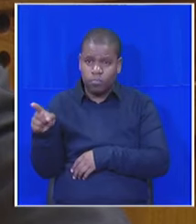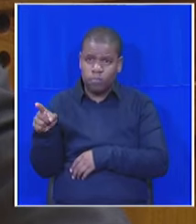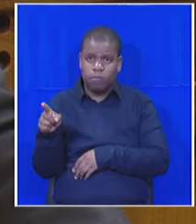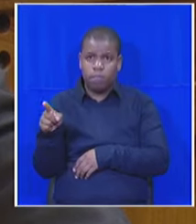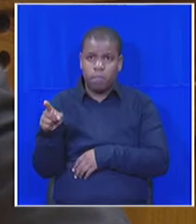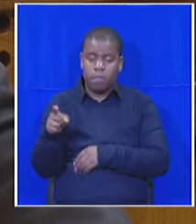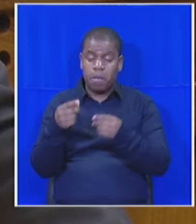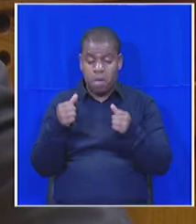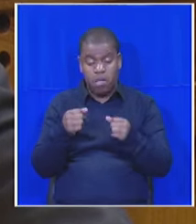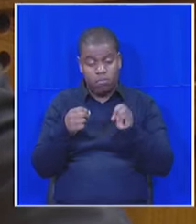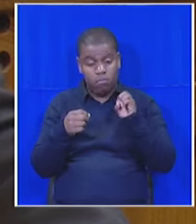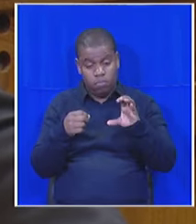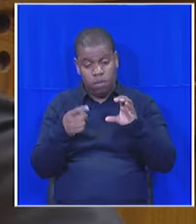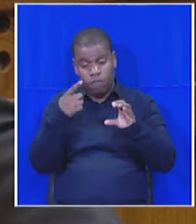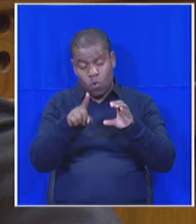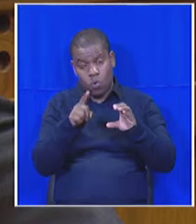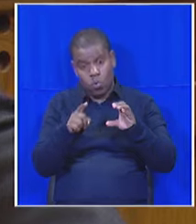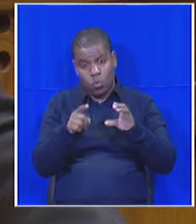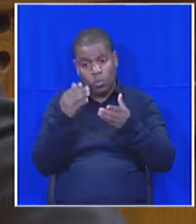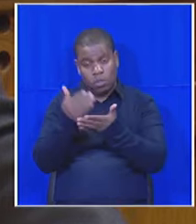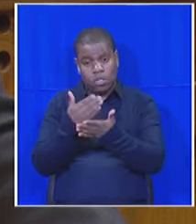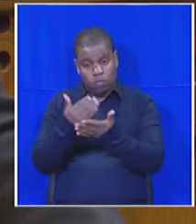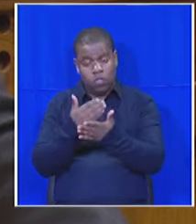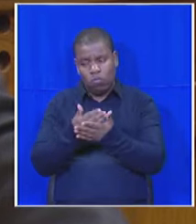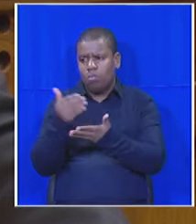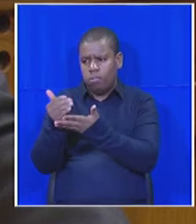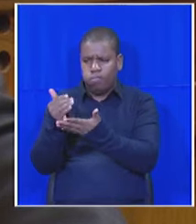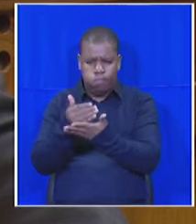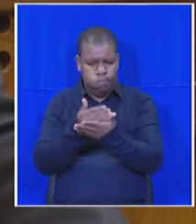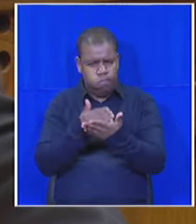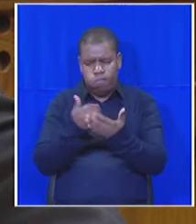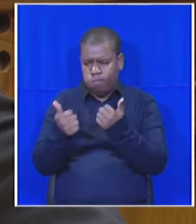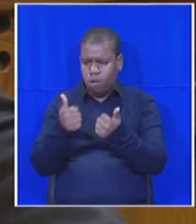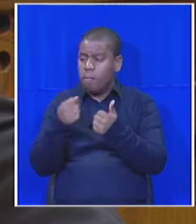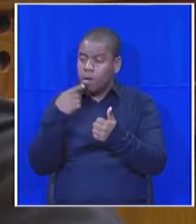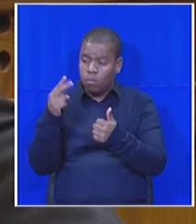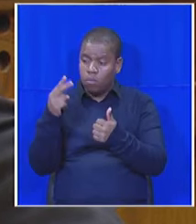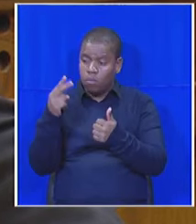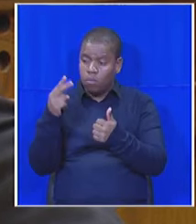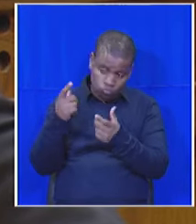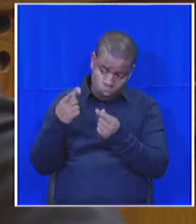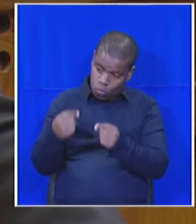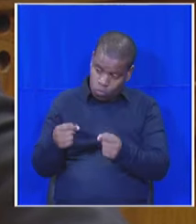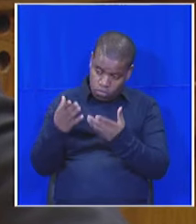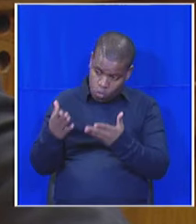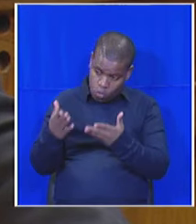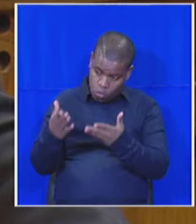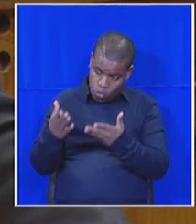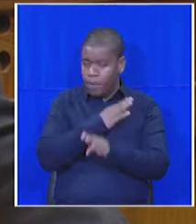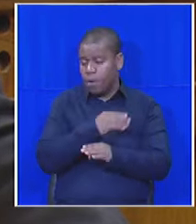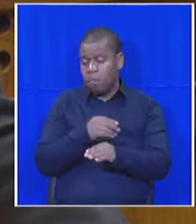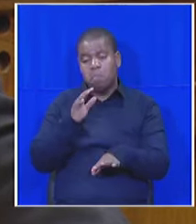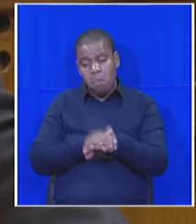dan sien ons dit word eenvoudig nie gedoen nie. Sodanig dat die betalers van dienstegelde nou